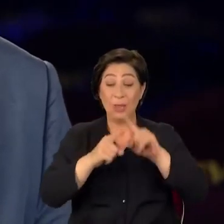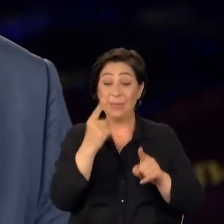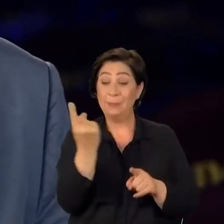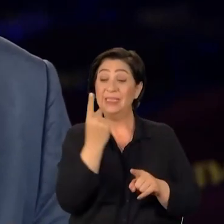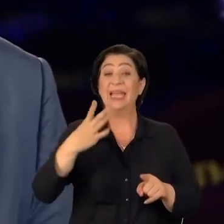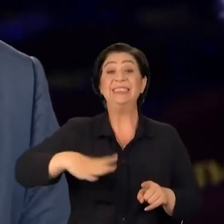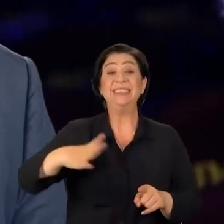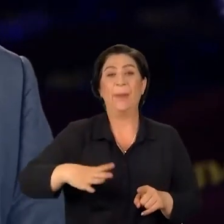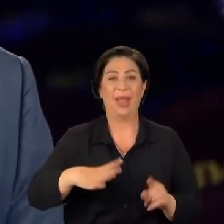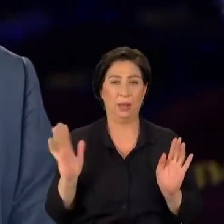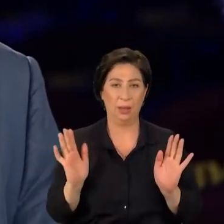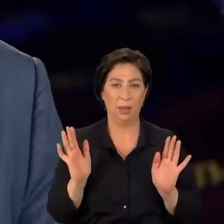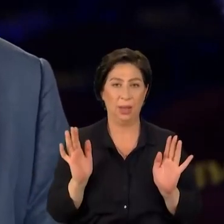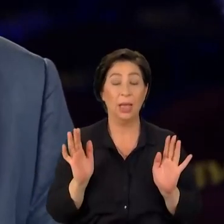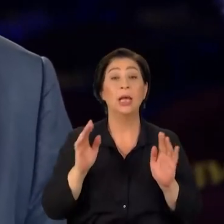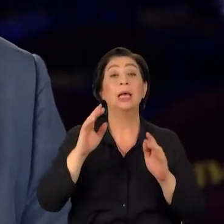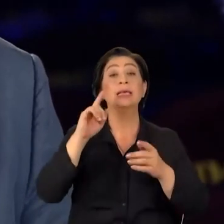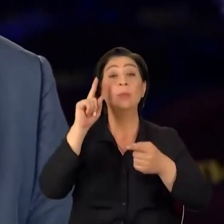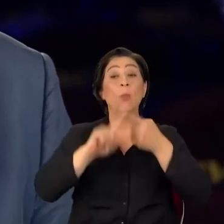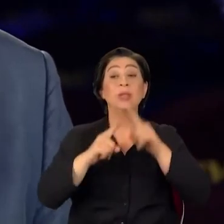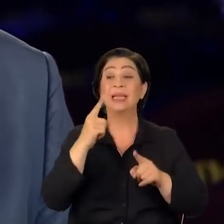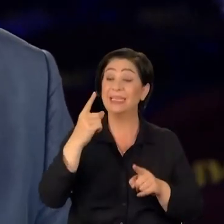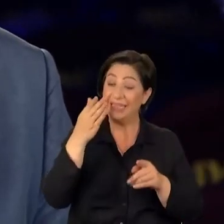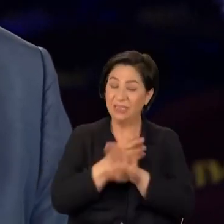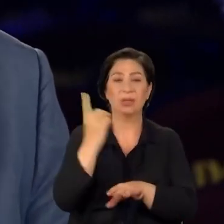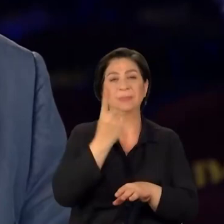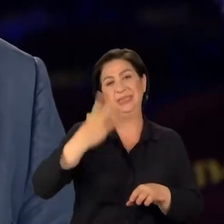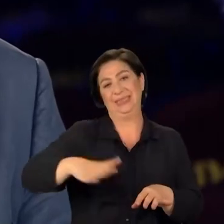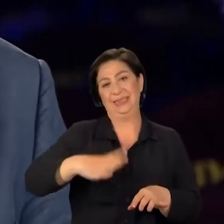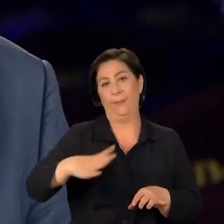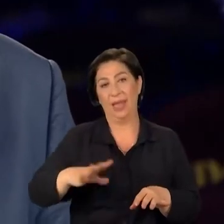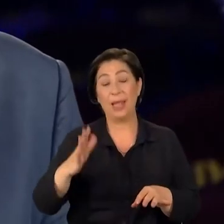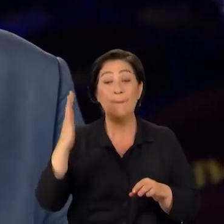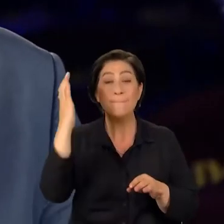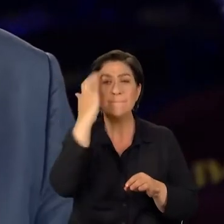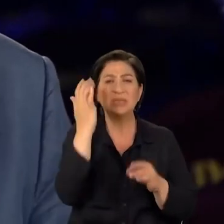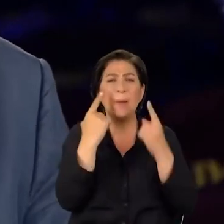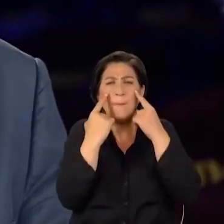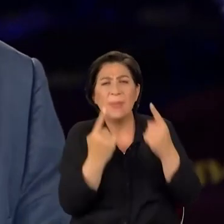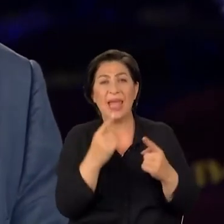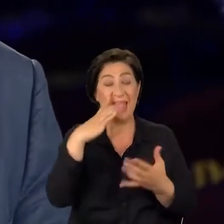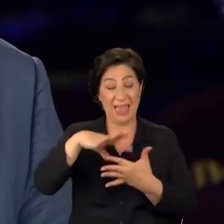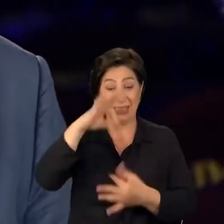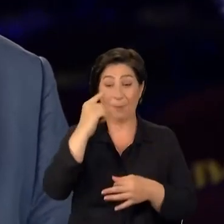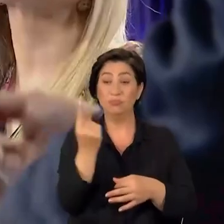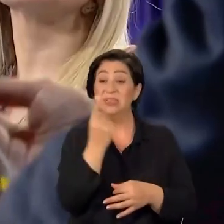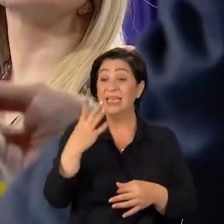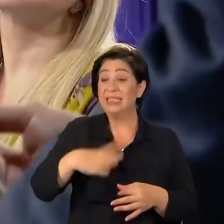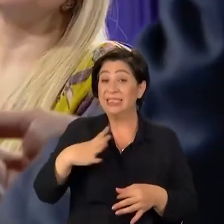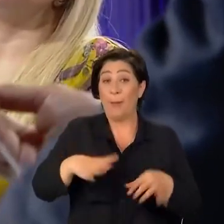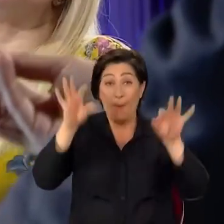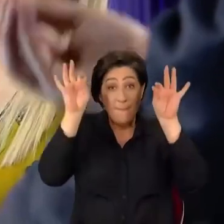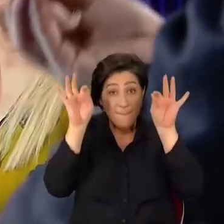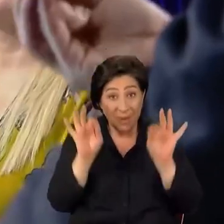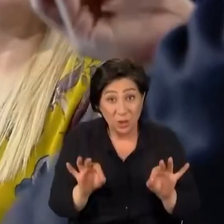der. Şimdi siyaset bir şey istemektir gerçekten de. Yani temelinde baktığınızda eğer insan bir şey istemeye